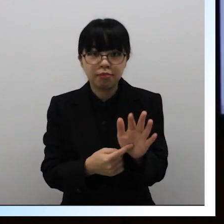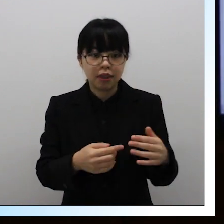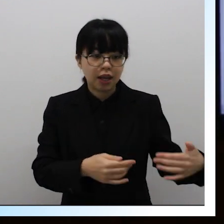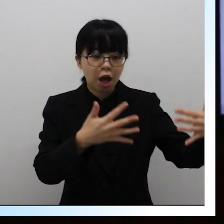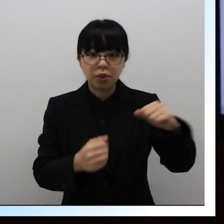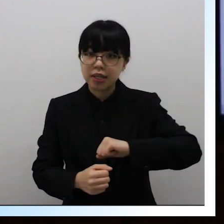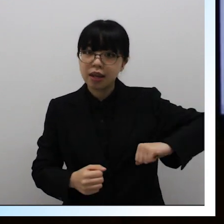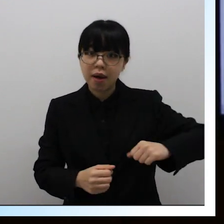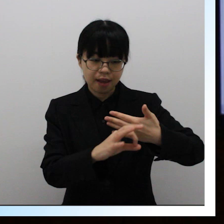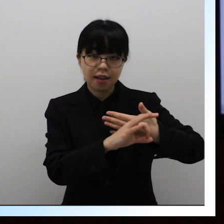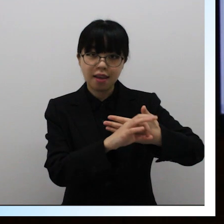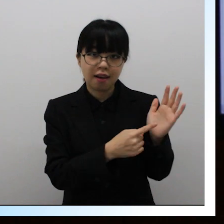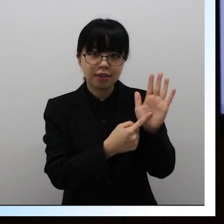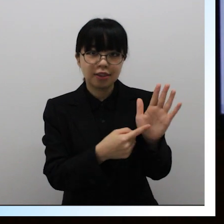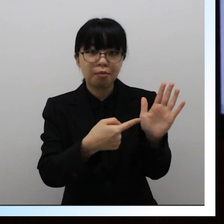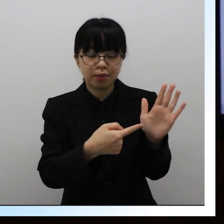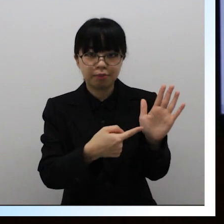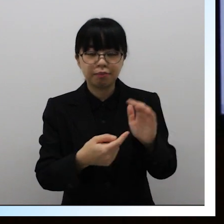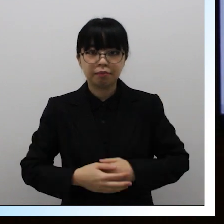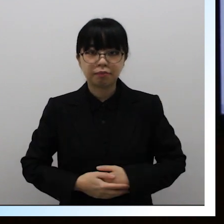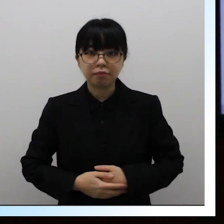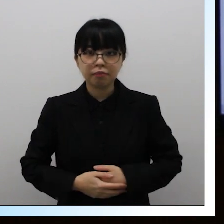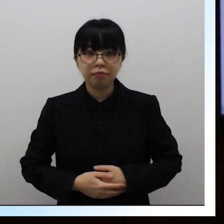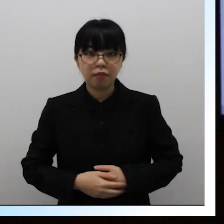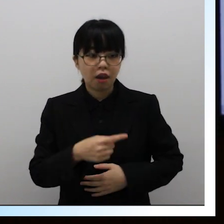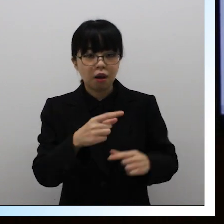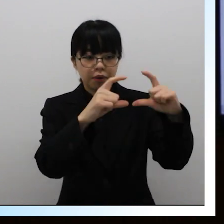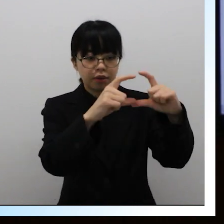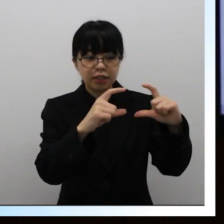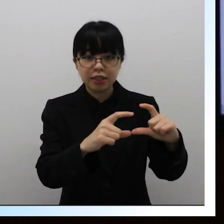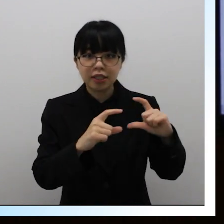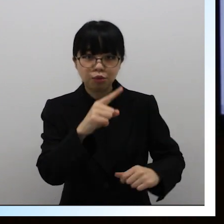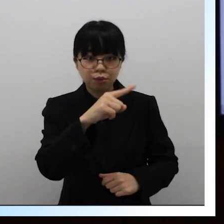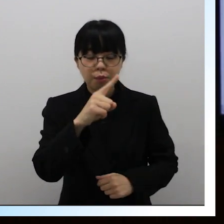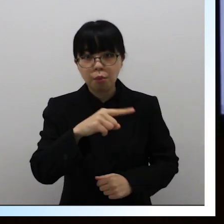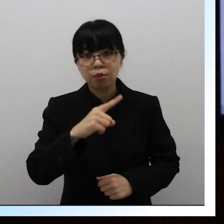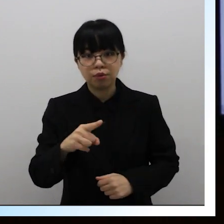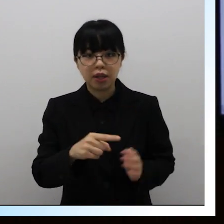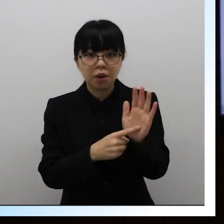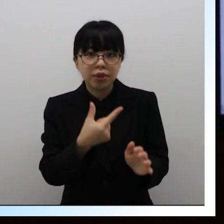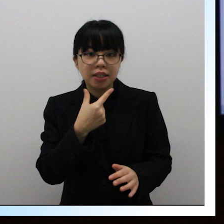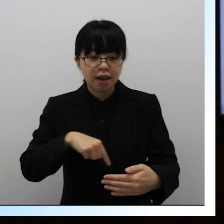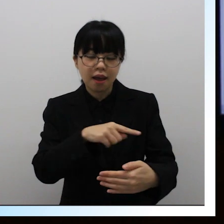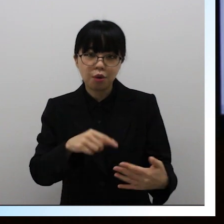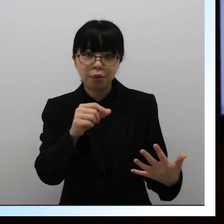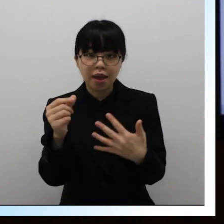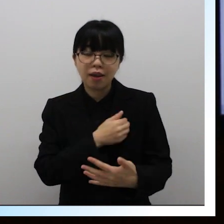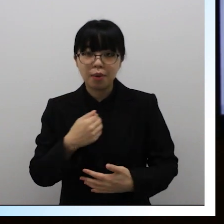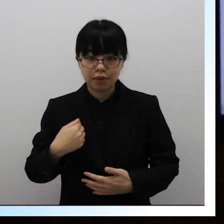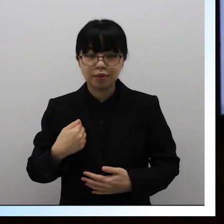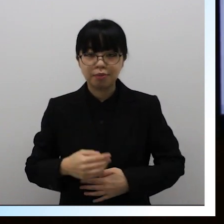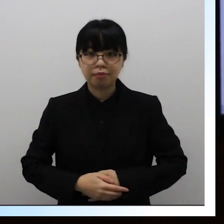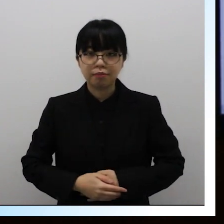表示されます。こちらのチェックボックスで表示する内容を選択することができます。今回